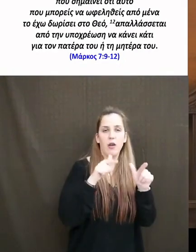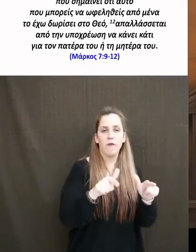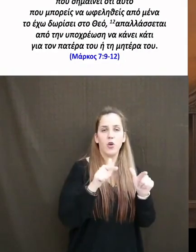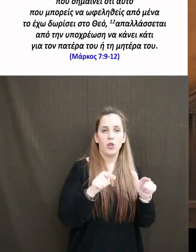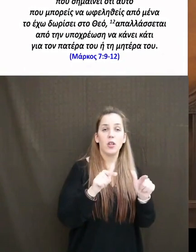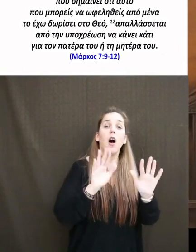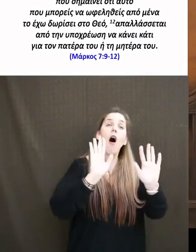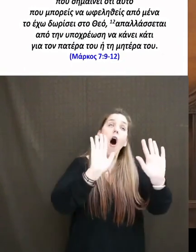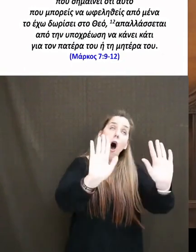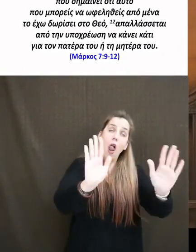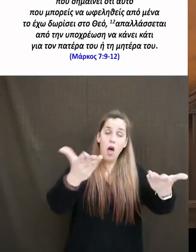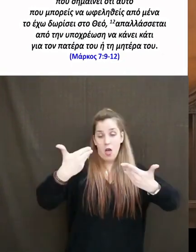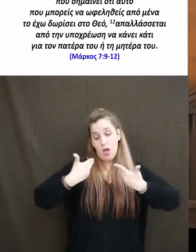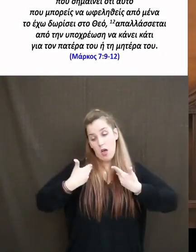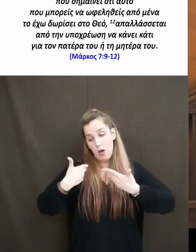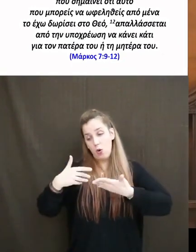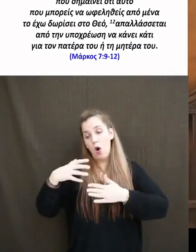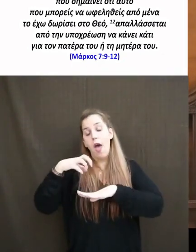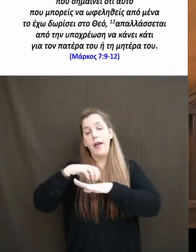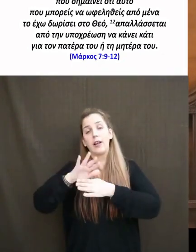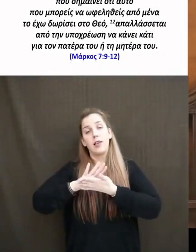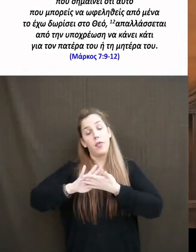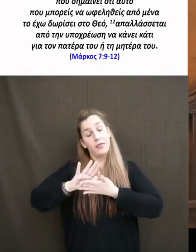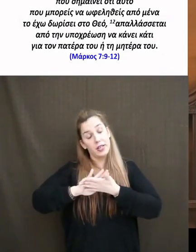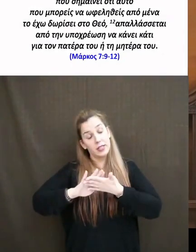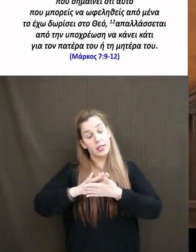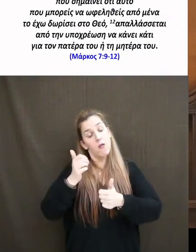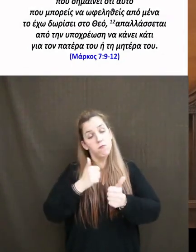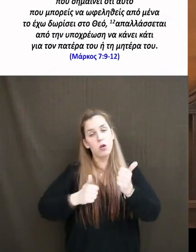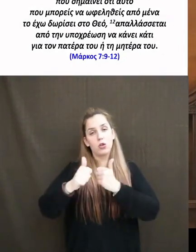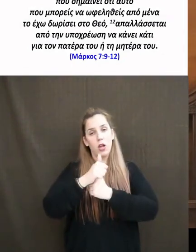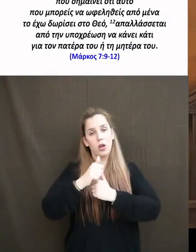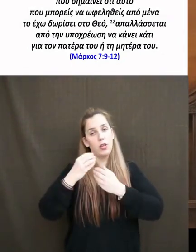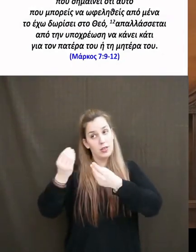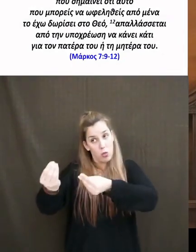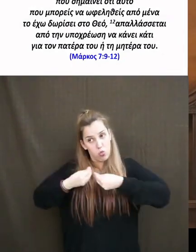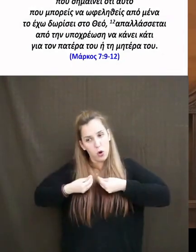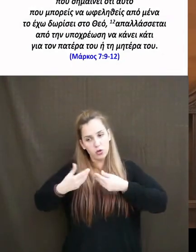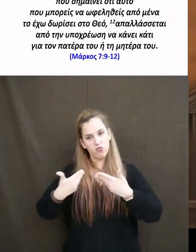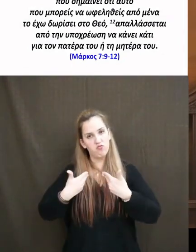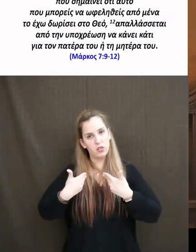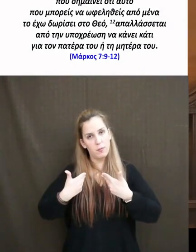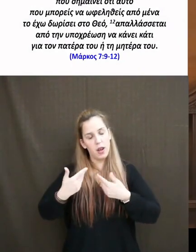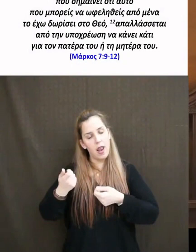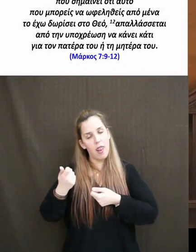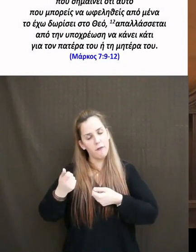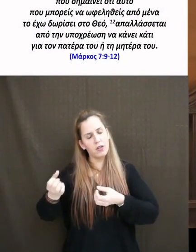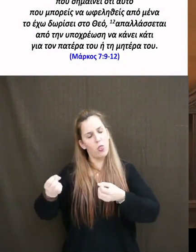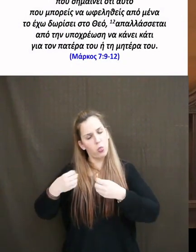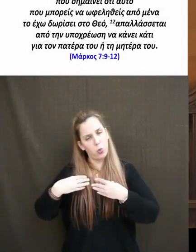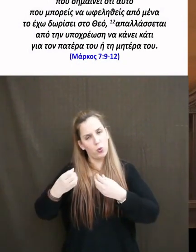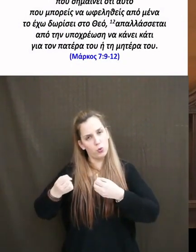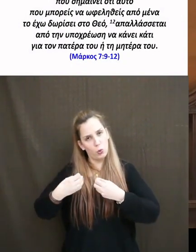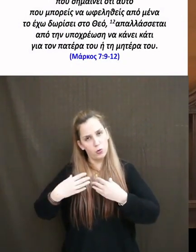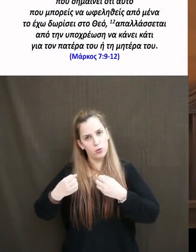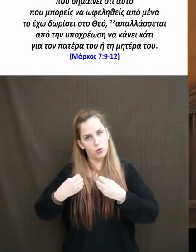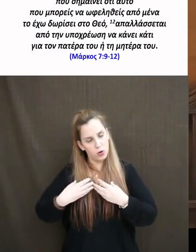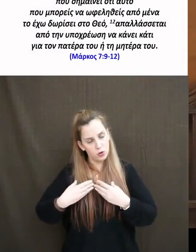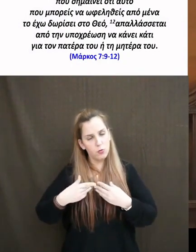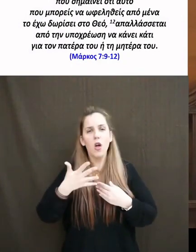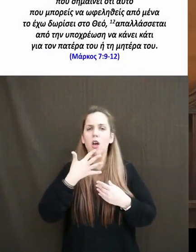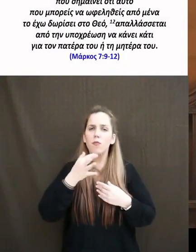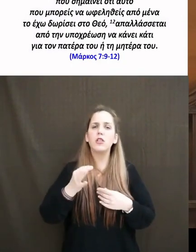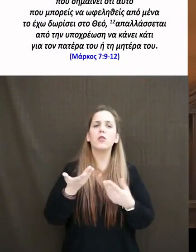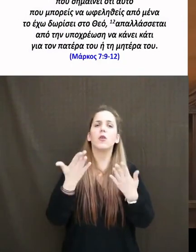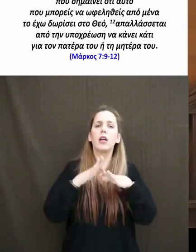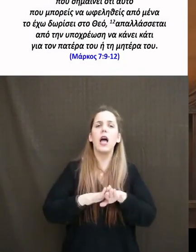Γιατί? Επειδή είναι ύψιστης σημασίας το οικοδόμημα της θρησκείας να υπάρχει. Και θα κάνουμε τα πάντα για